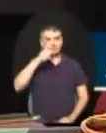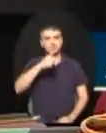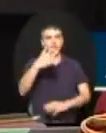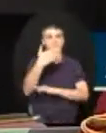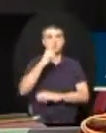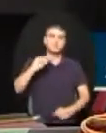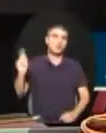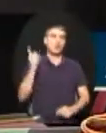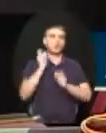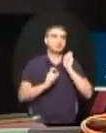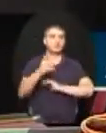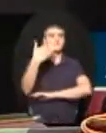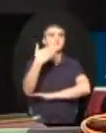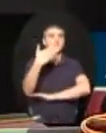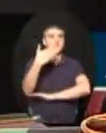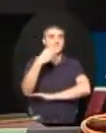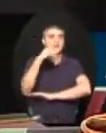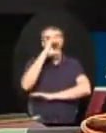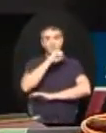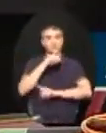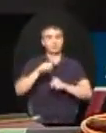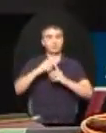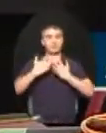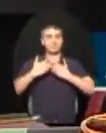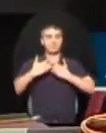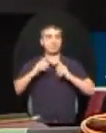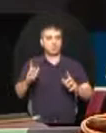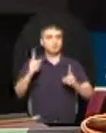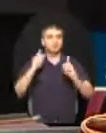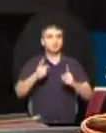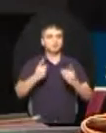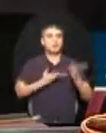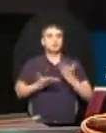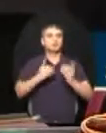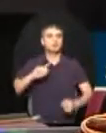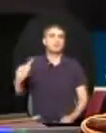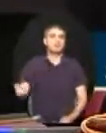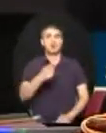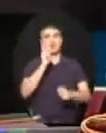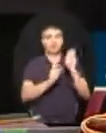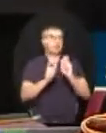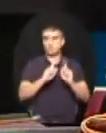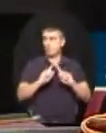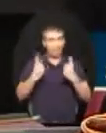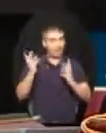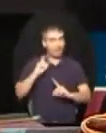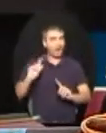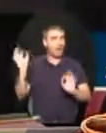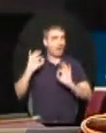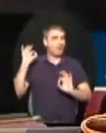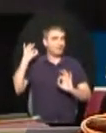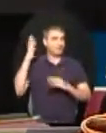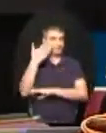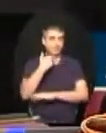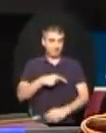זו מדינת כל אזרחיה, מדינה שנתפסת כמנגנון, שצריך לשרת את כל האזרחים, מה שלא קרה אף פעם במדינת